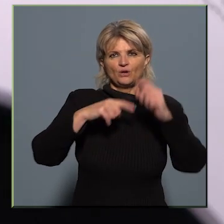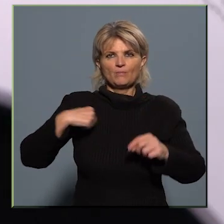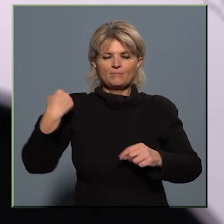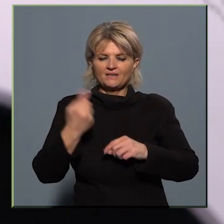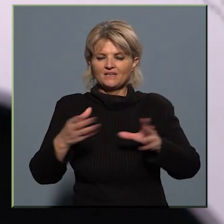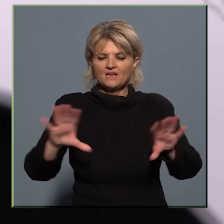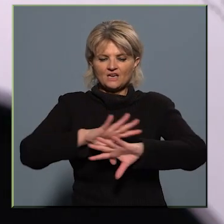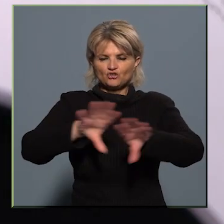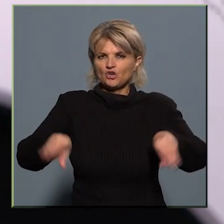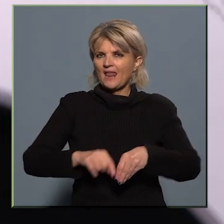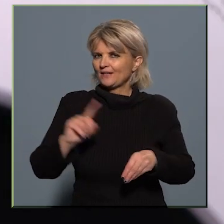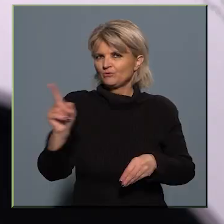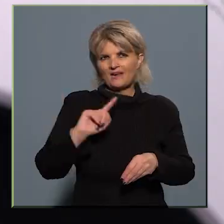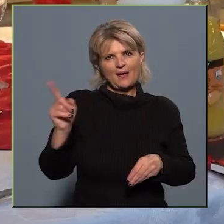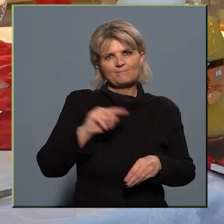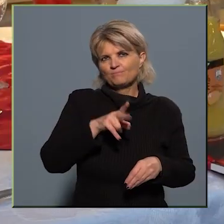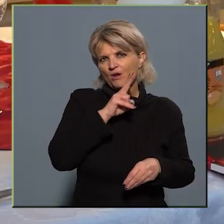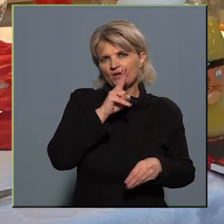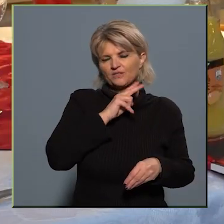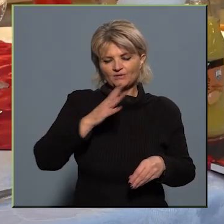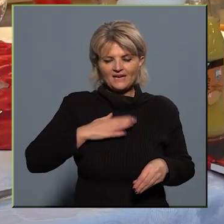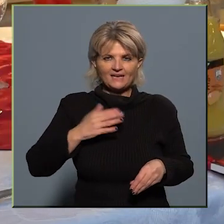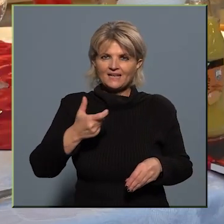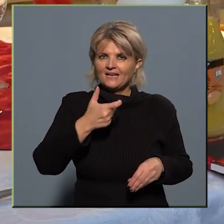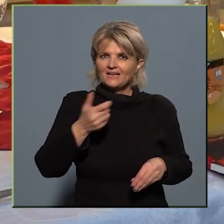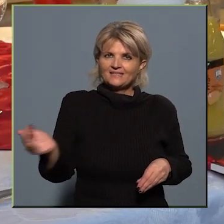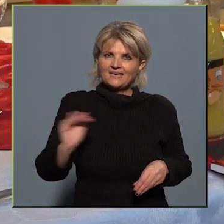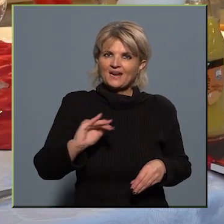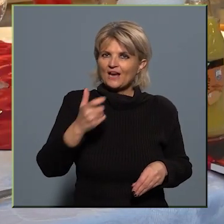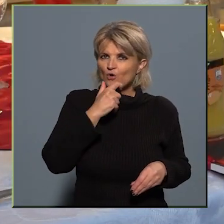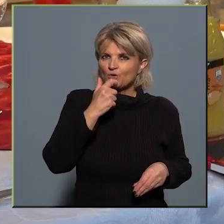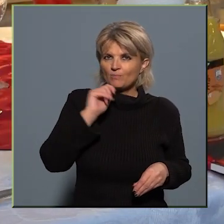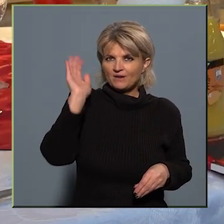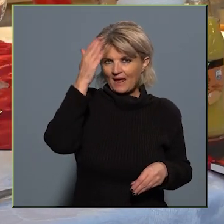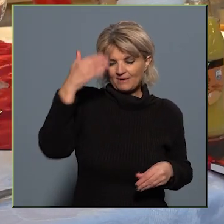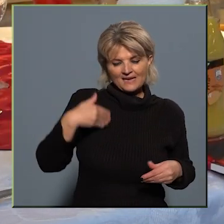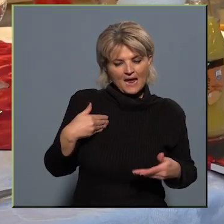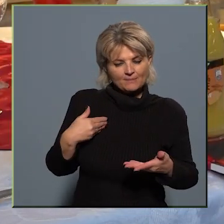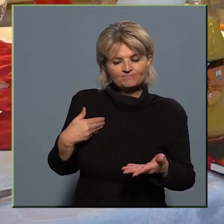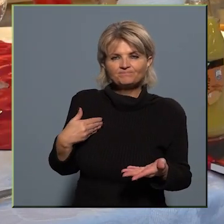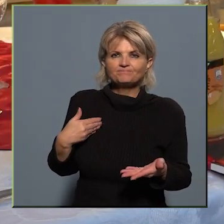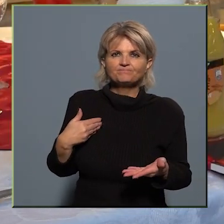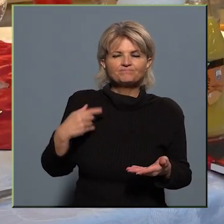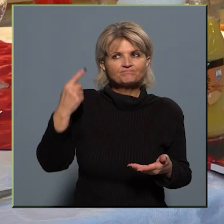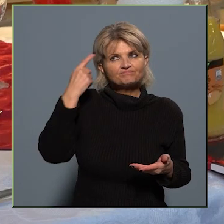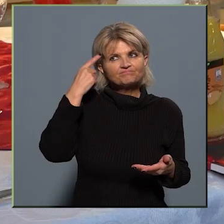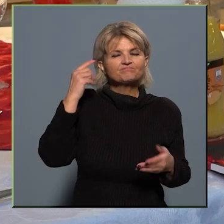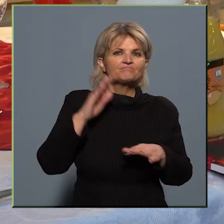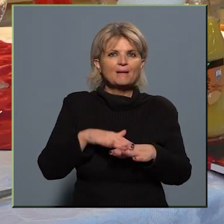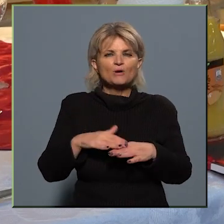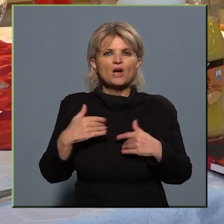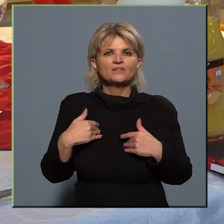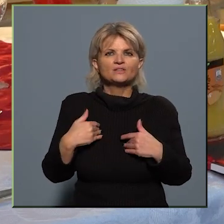nem panaszkodhatott, mert én gyerekkoromra emlékeimből az marad meg, hogy nem